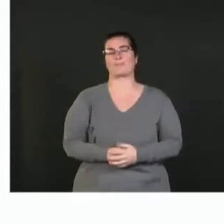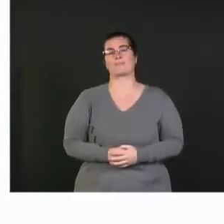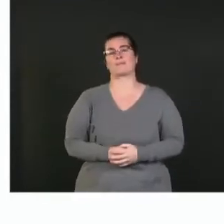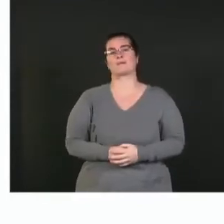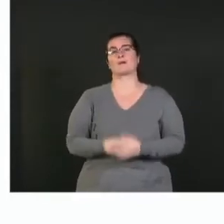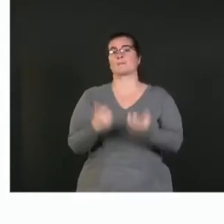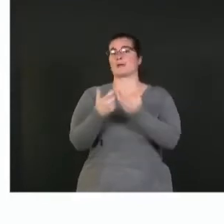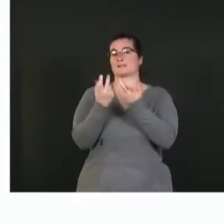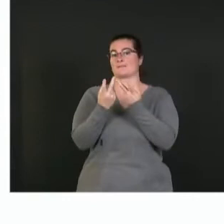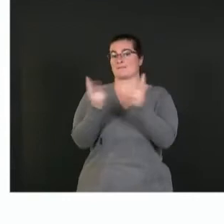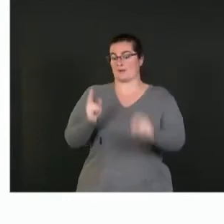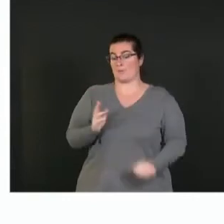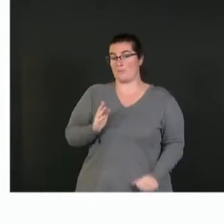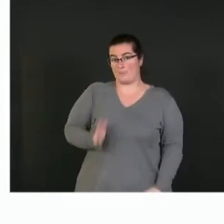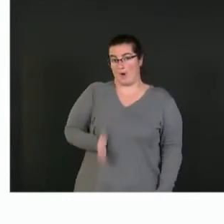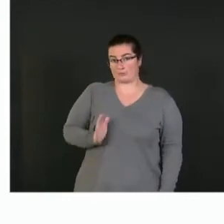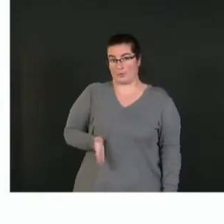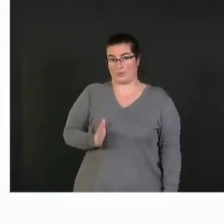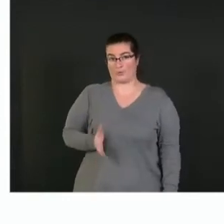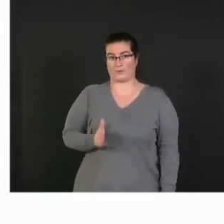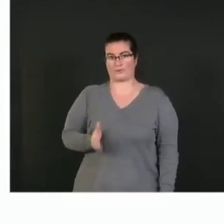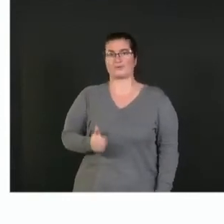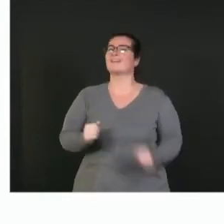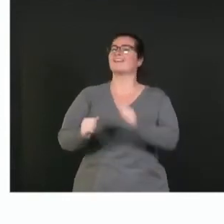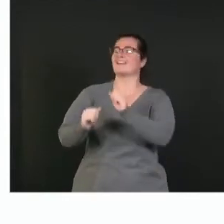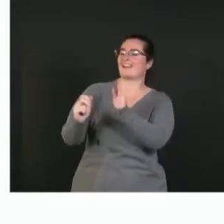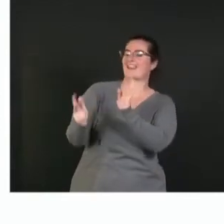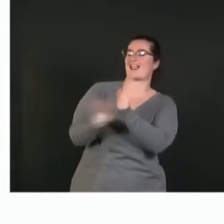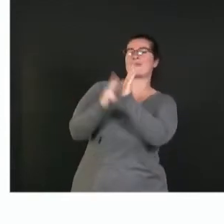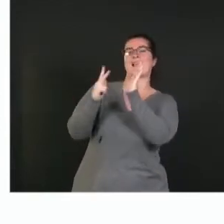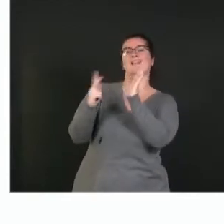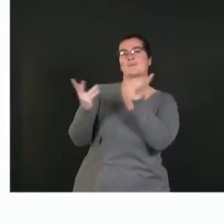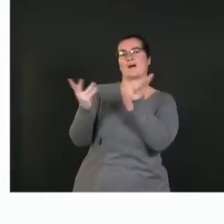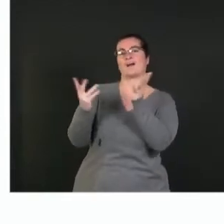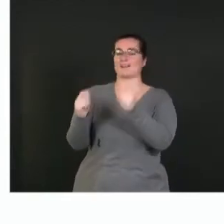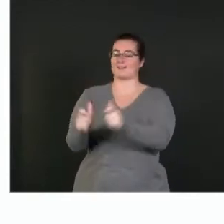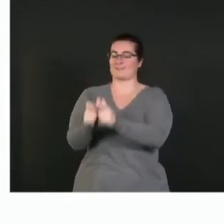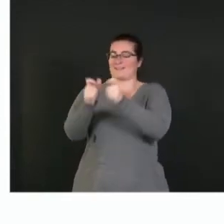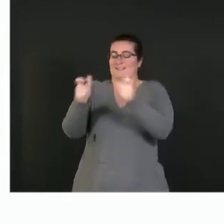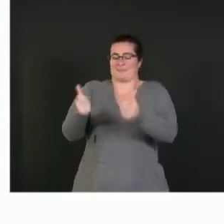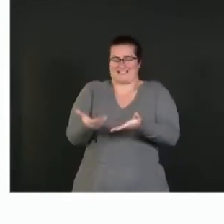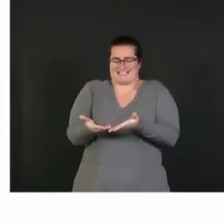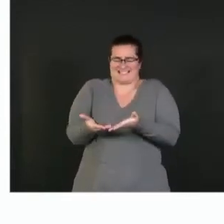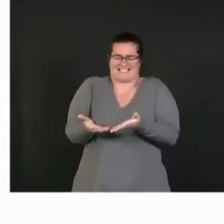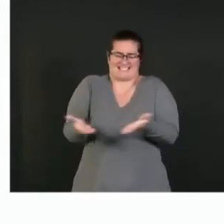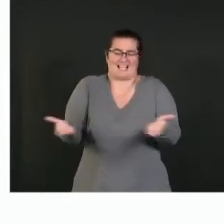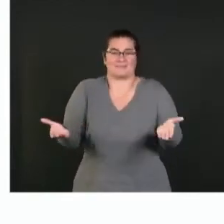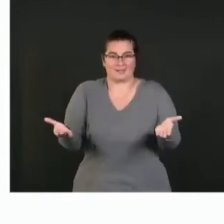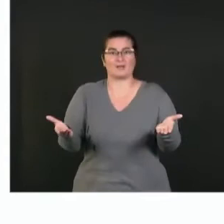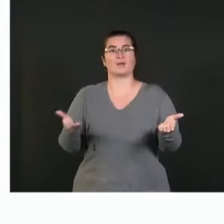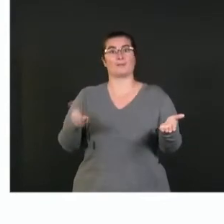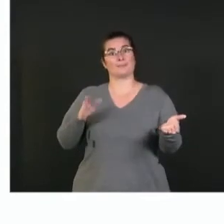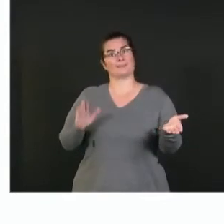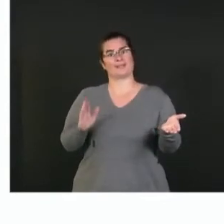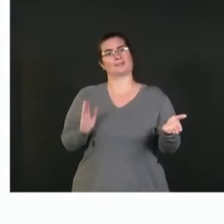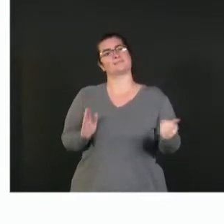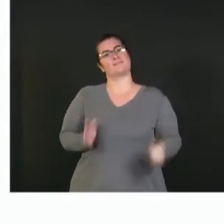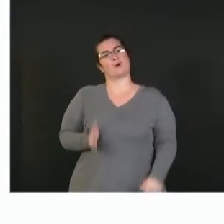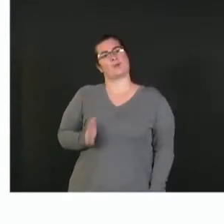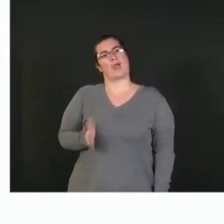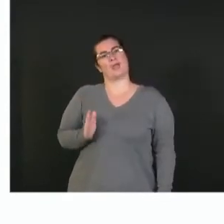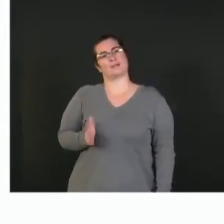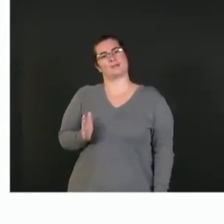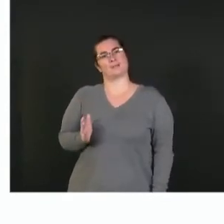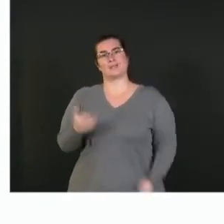la ville de Bordeaux a lancé le label Bâtiment Frugal Bordelais. Et dans ce label Bâtiment Frugal Bordelais, qui maintenant